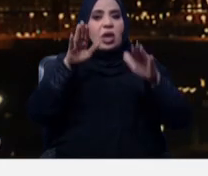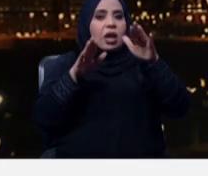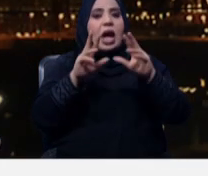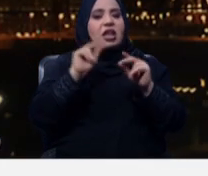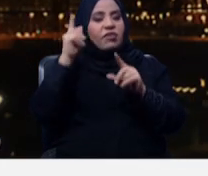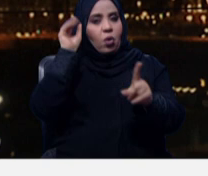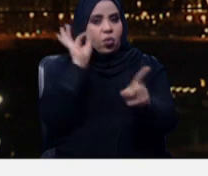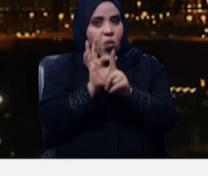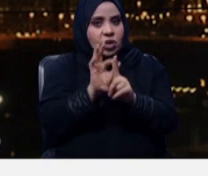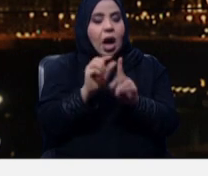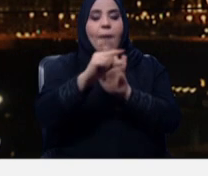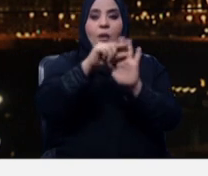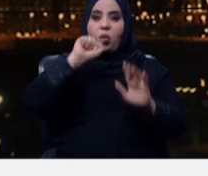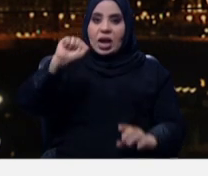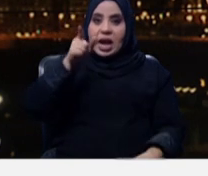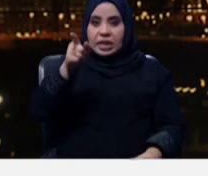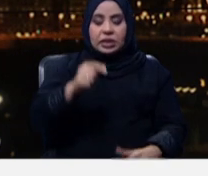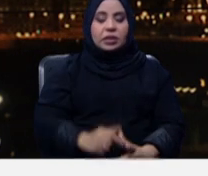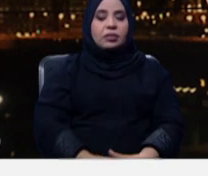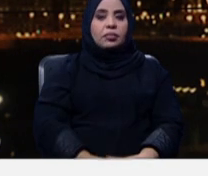يعني أو لهذا الموقف الذي تقدمتم به؟